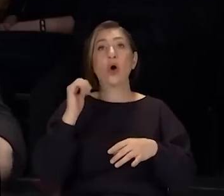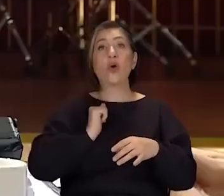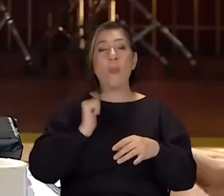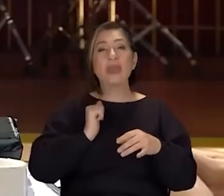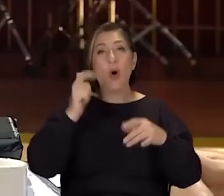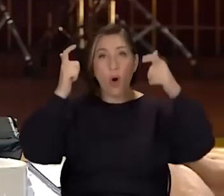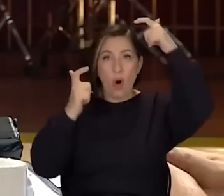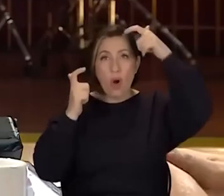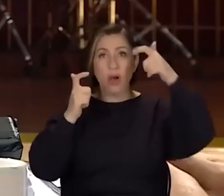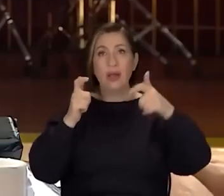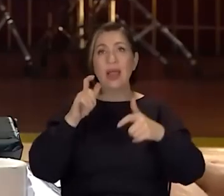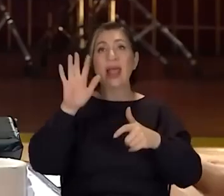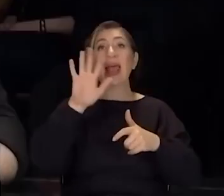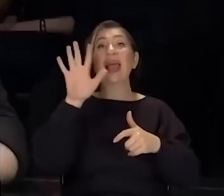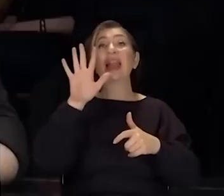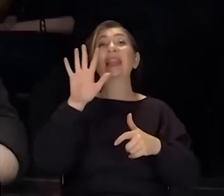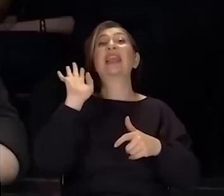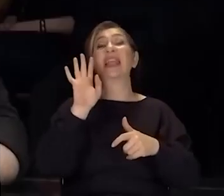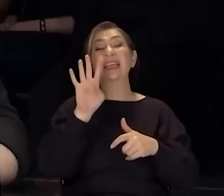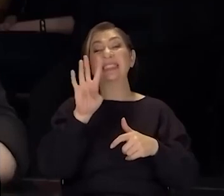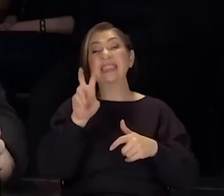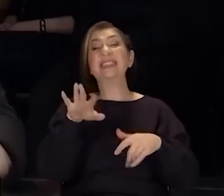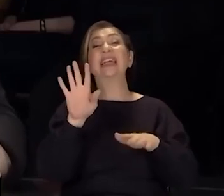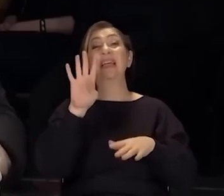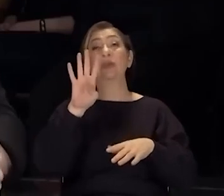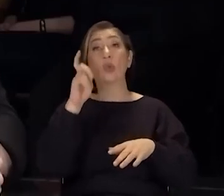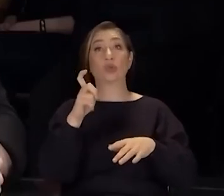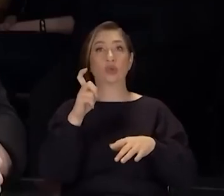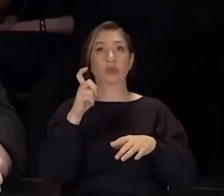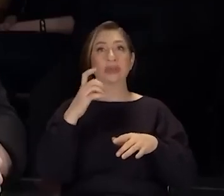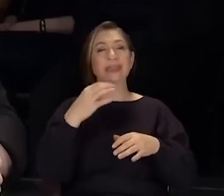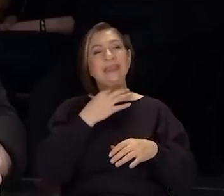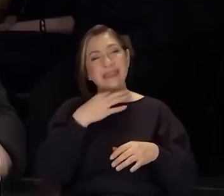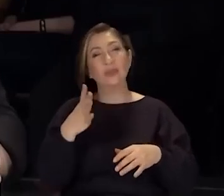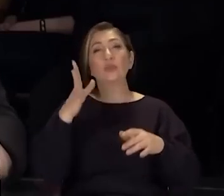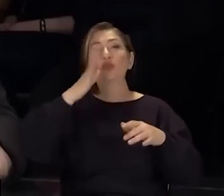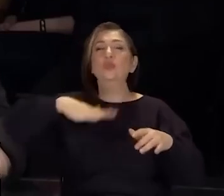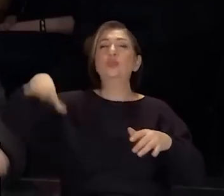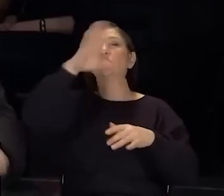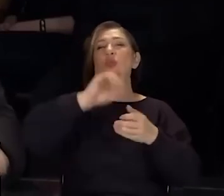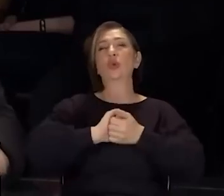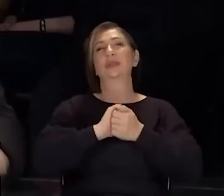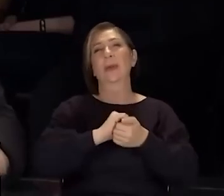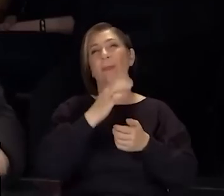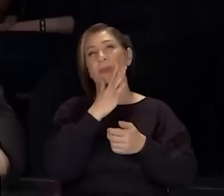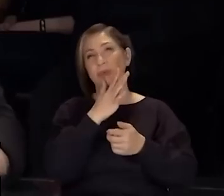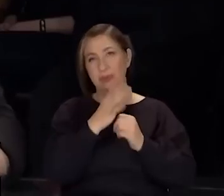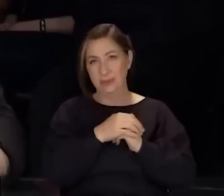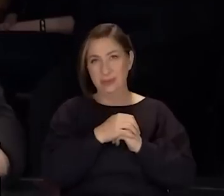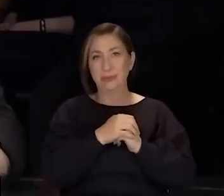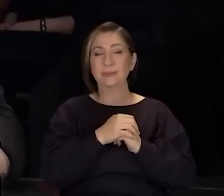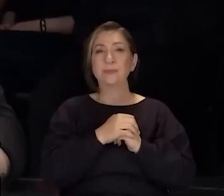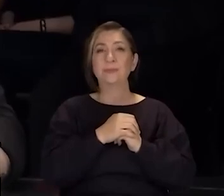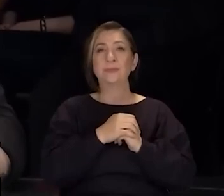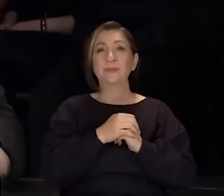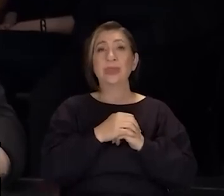biz buna. 50 TL değil, 48 TL de değil. Bunu sağ olsun bizim bütün dostlar bilir. Blues'la uğraşan, cazla